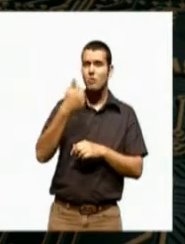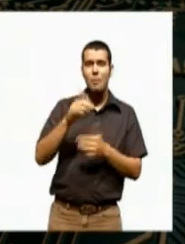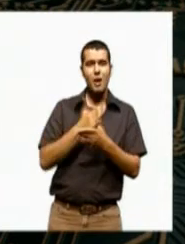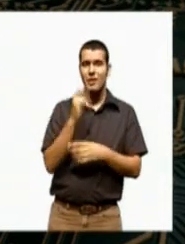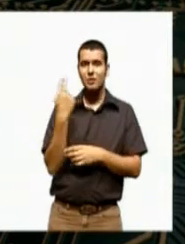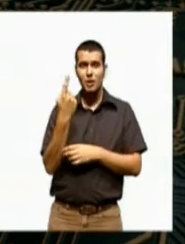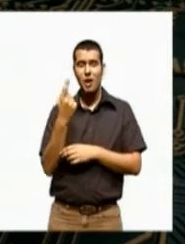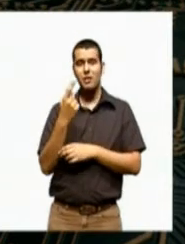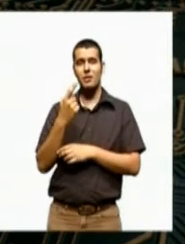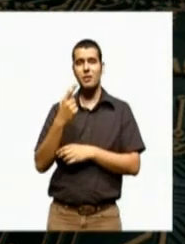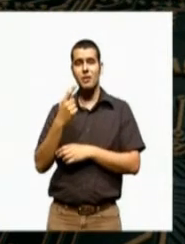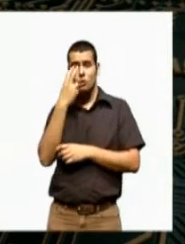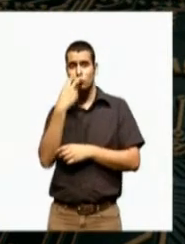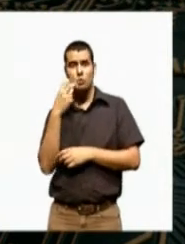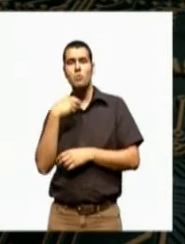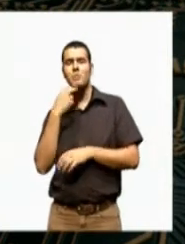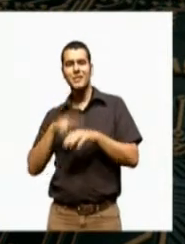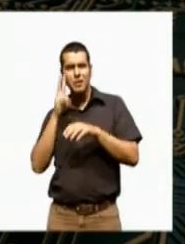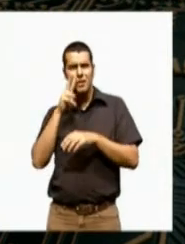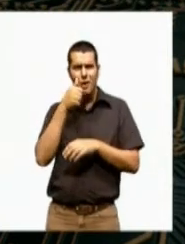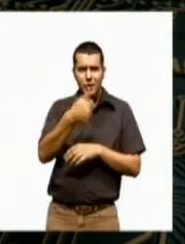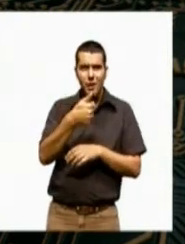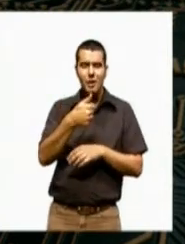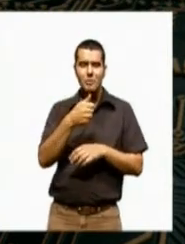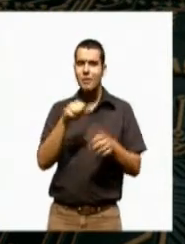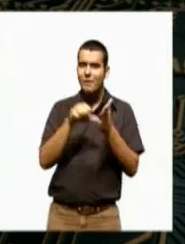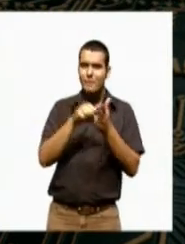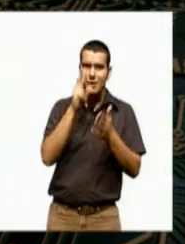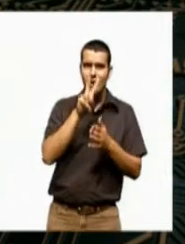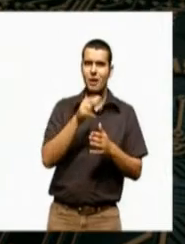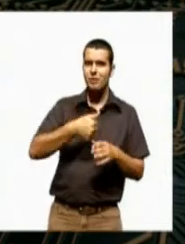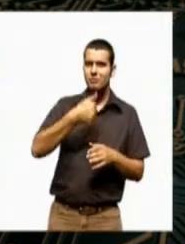matkunċa ċessibli għal persuni anċjani li makonuċċi stawjera u tajjeb.